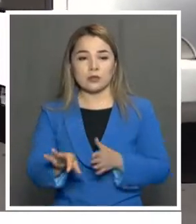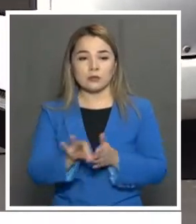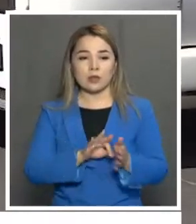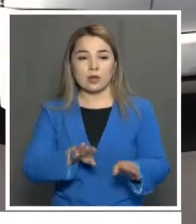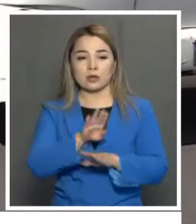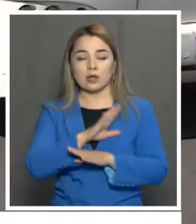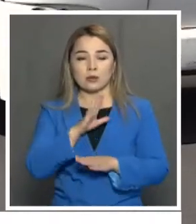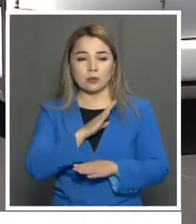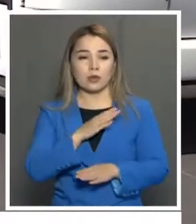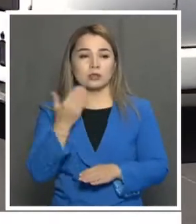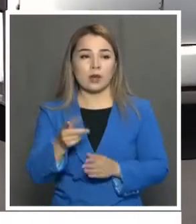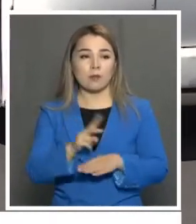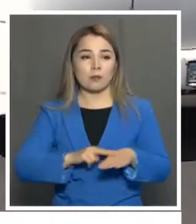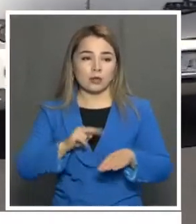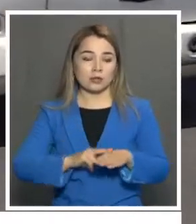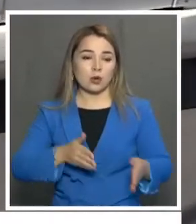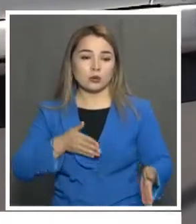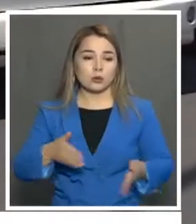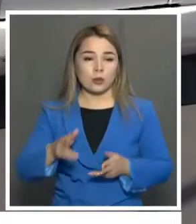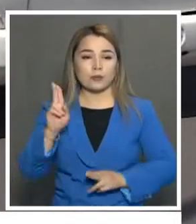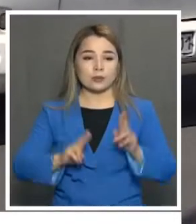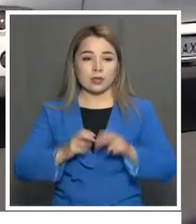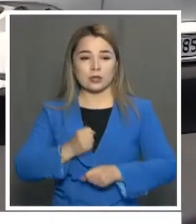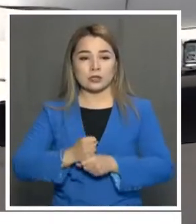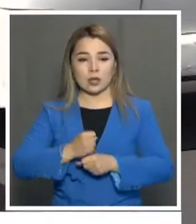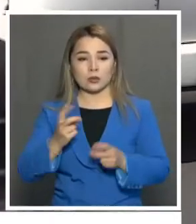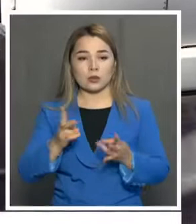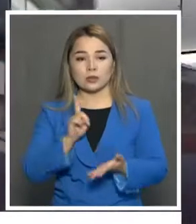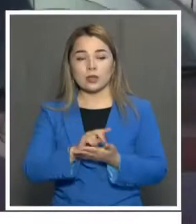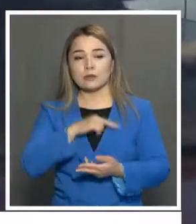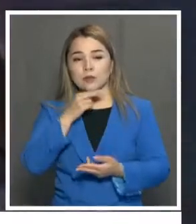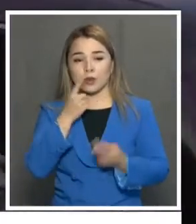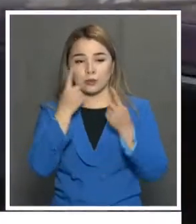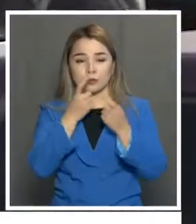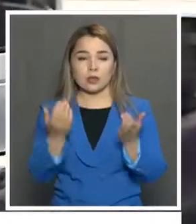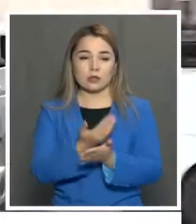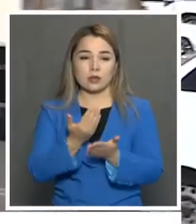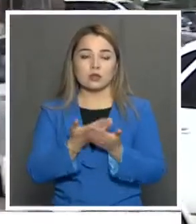мерт болды. Полицейлер жол ережесін қатаң сақтауға, ал жүргізушілерді аса абай болуға шақырады.